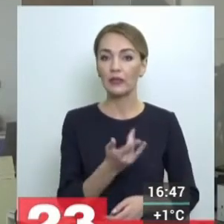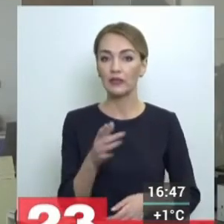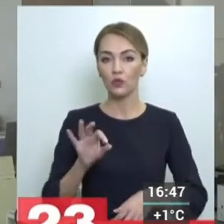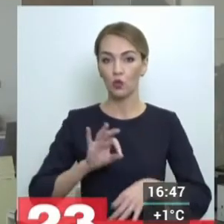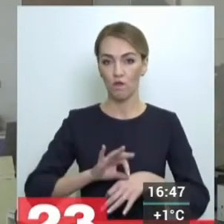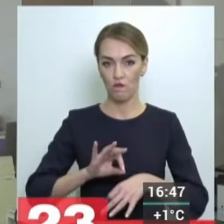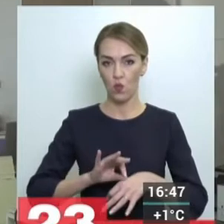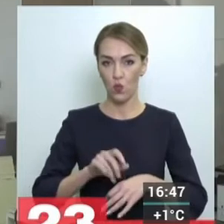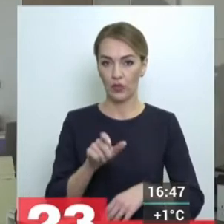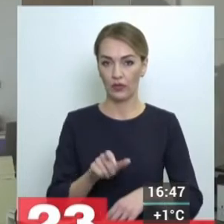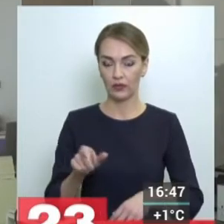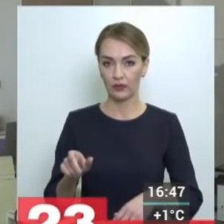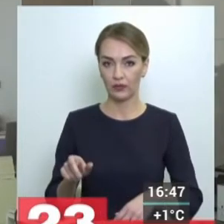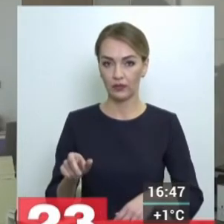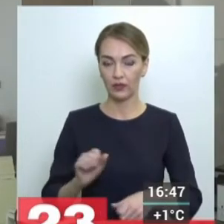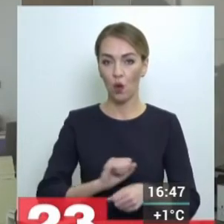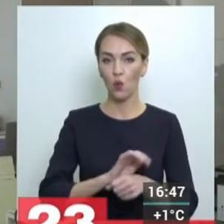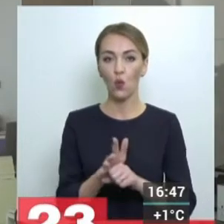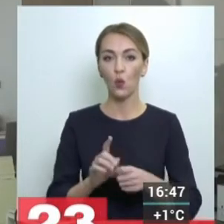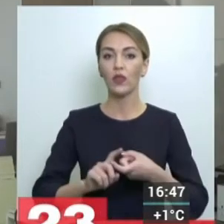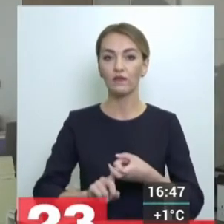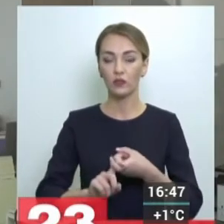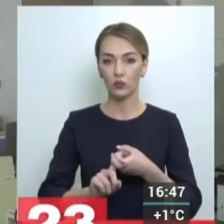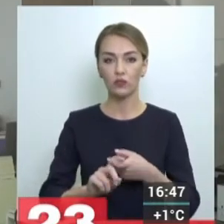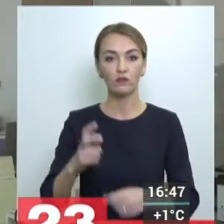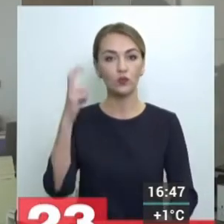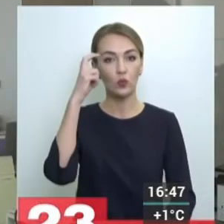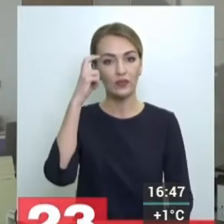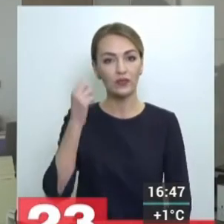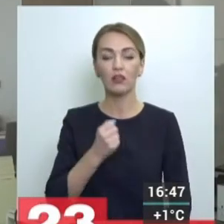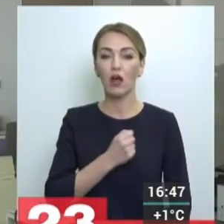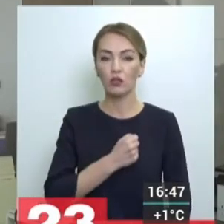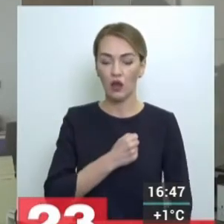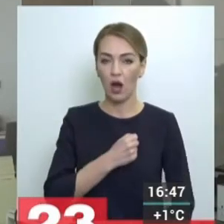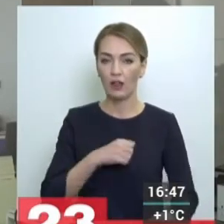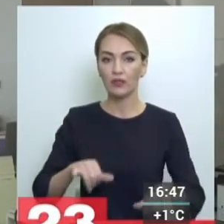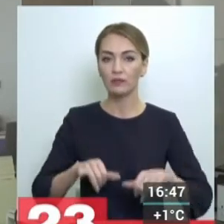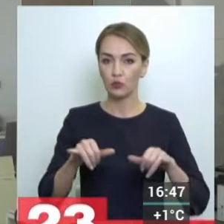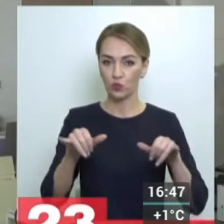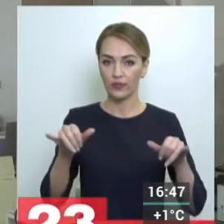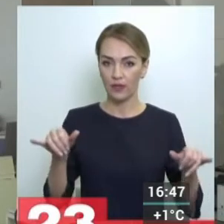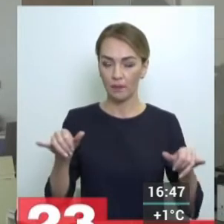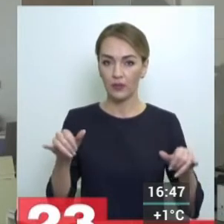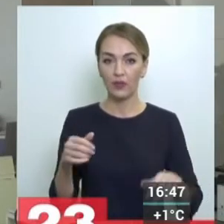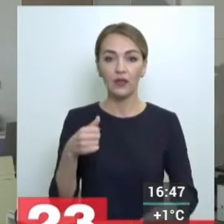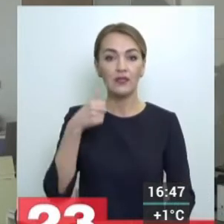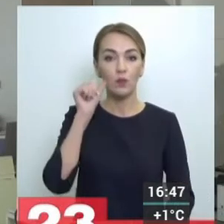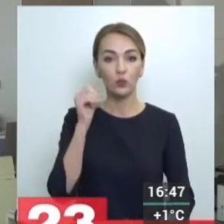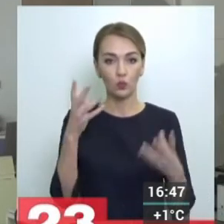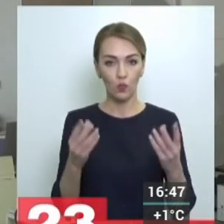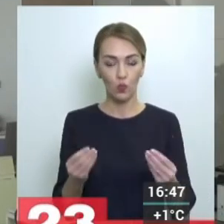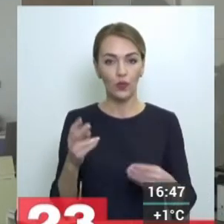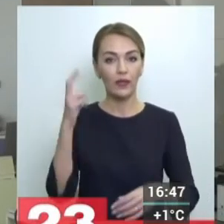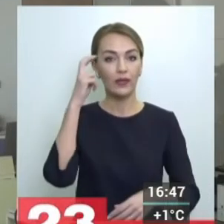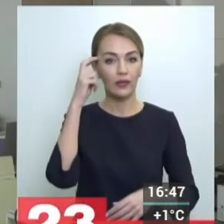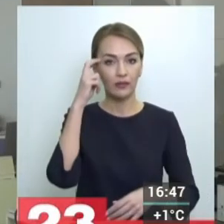Кількість хворих на коронавірус в столиці, на жаль, збільшується. За минулу добу